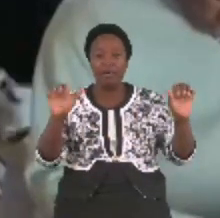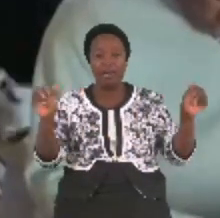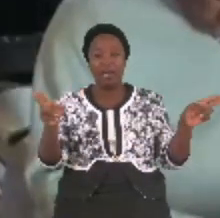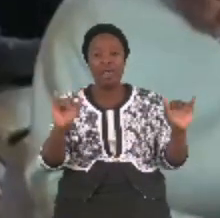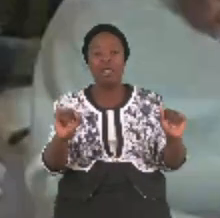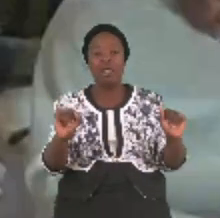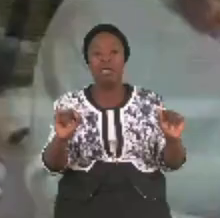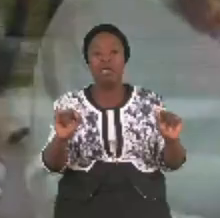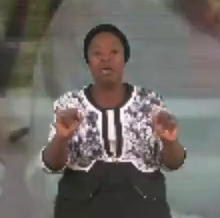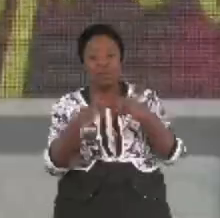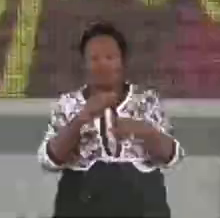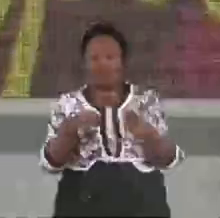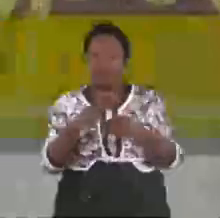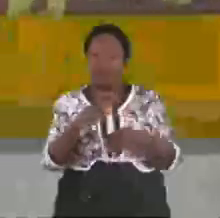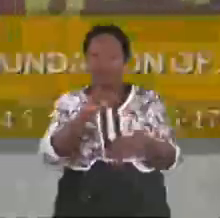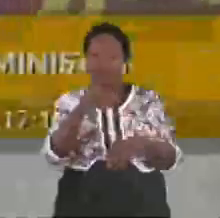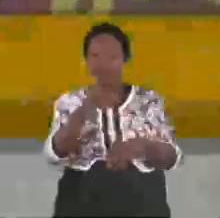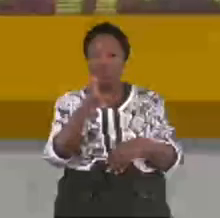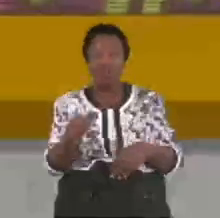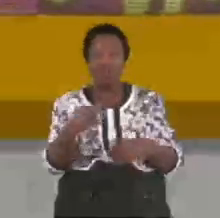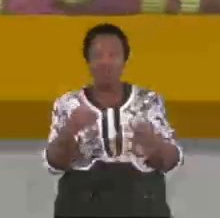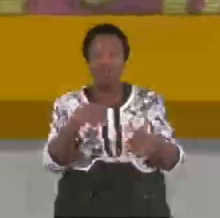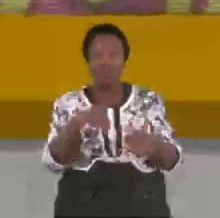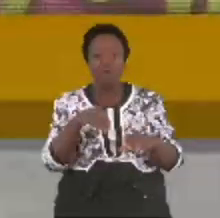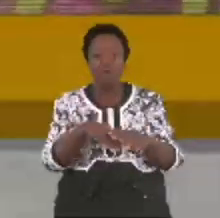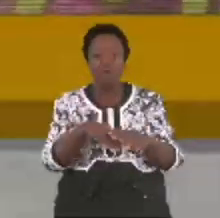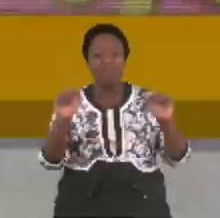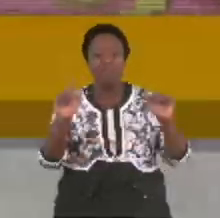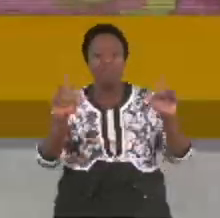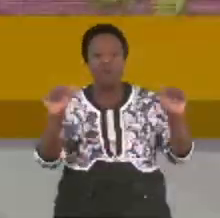Voyons Malachie au chapitre 4, verset 5.